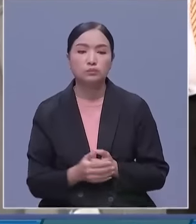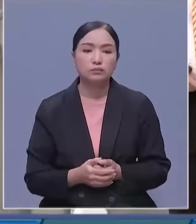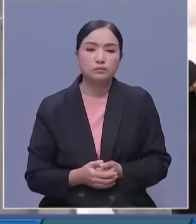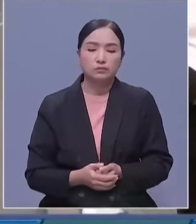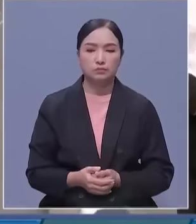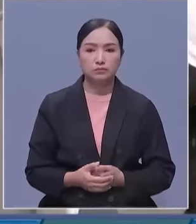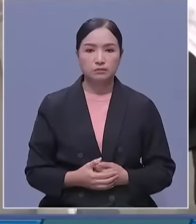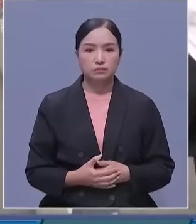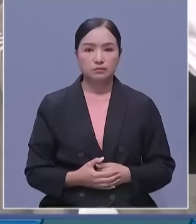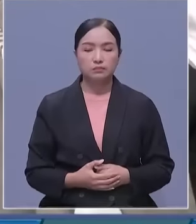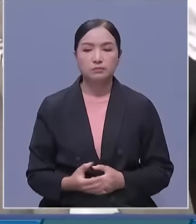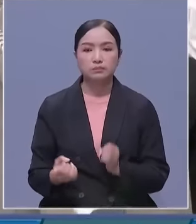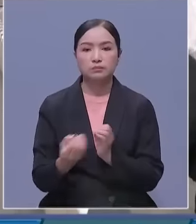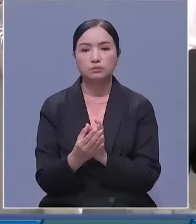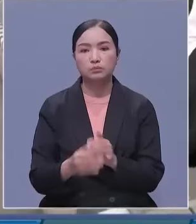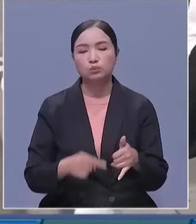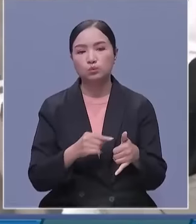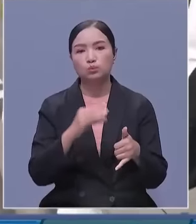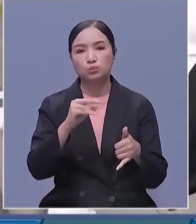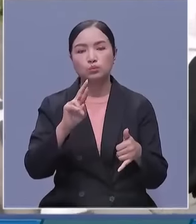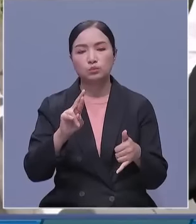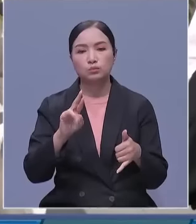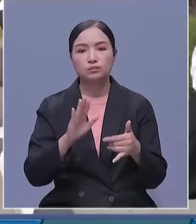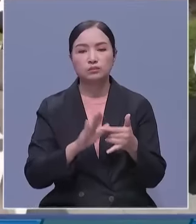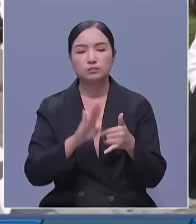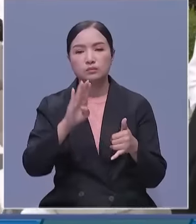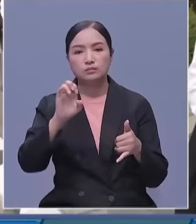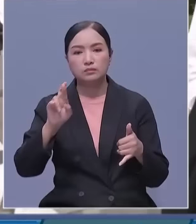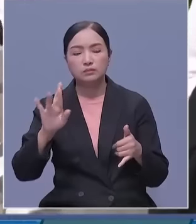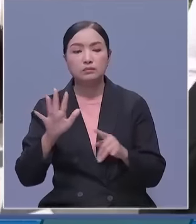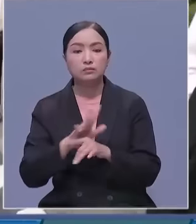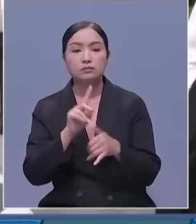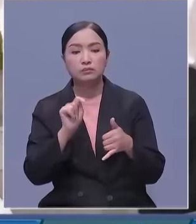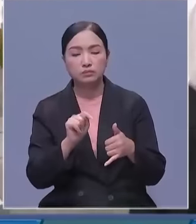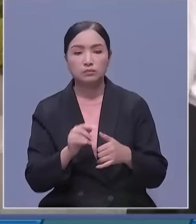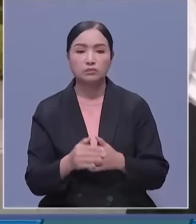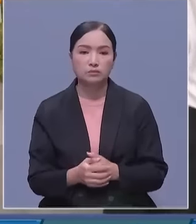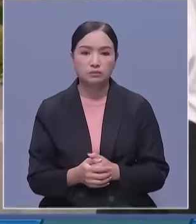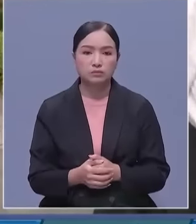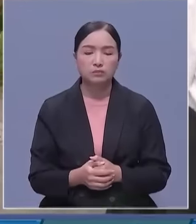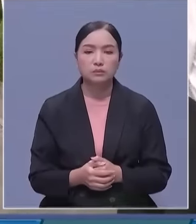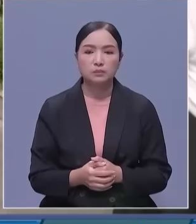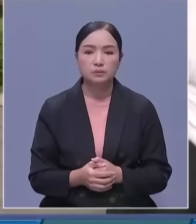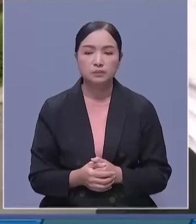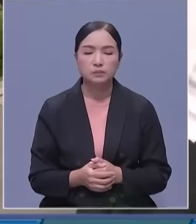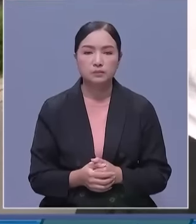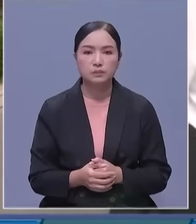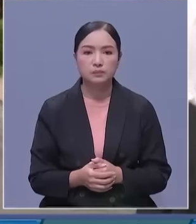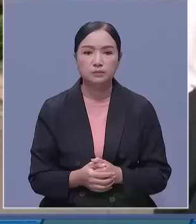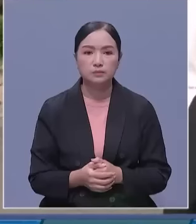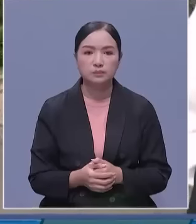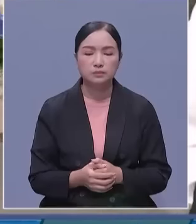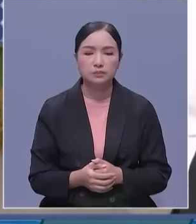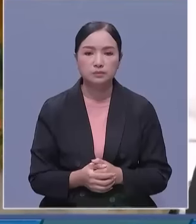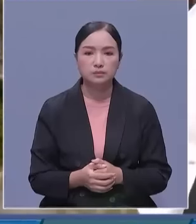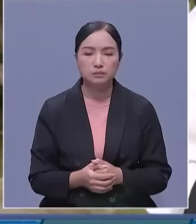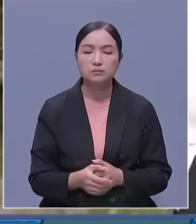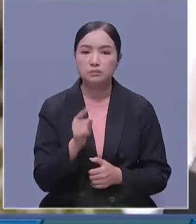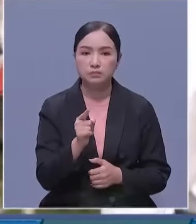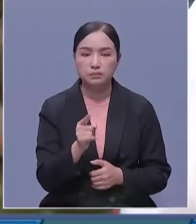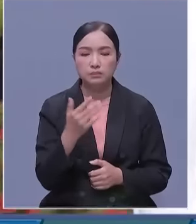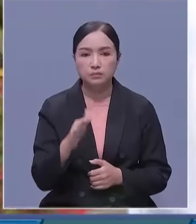ลูกปอลูกโรเบิร์ตโดยที่คุณแม่ไม่ทราบ เขียนสำนวนนะคะที่บอกมีการข่มขืนคุณแตงโม แล้วก็มีการออกมาบอกว่าจริ